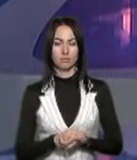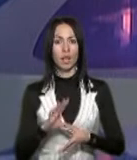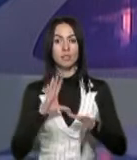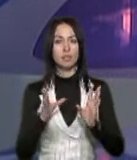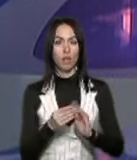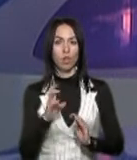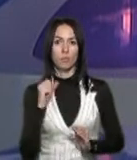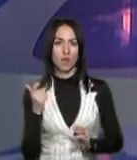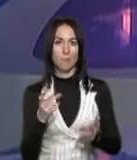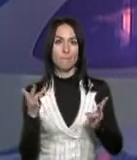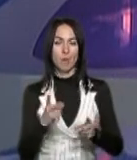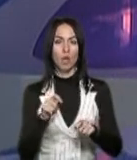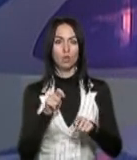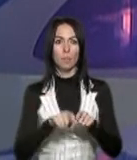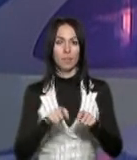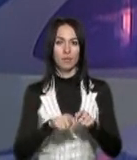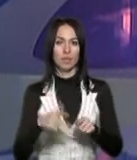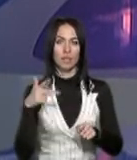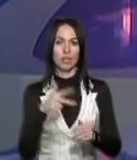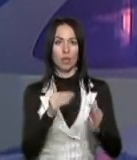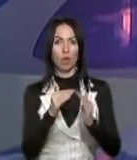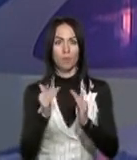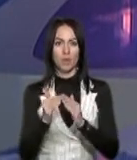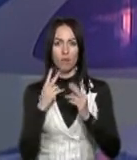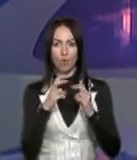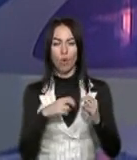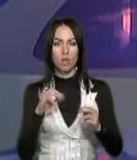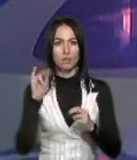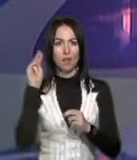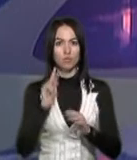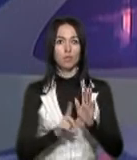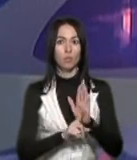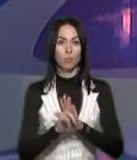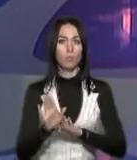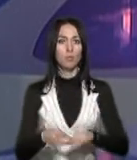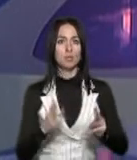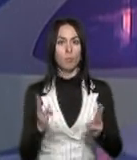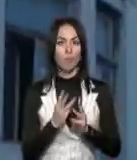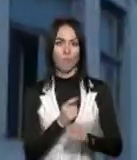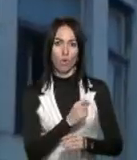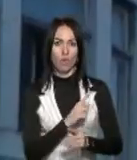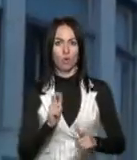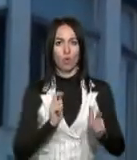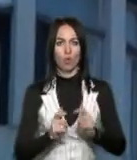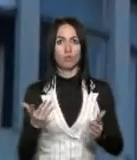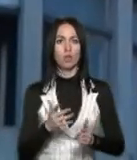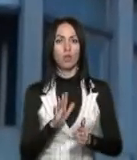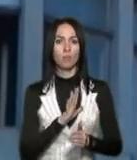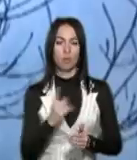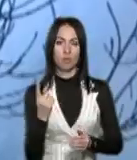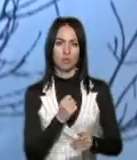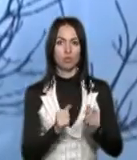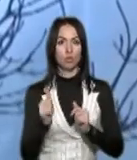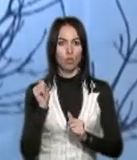Загалом на Харківщині мають перевірити 3000 об'єктів. Огляди та навчання почали після пожежі в Одеському коледжі, яка сталася